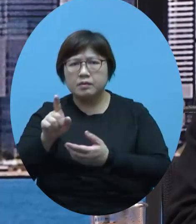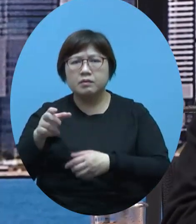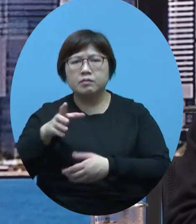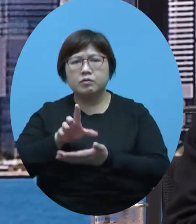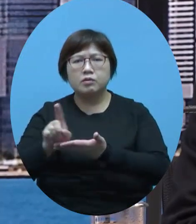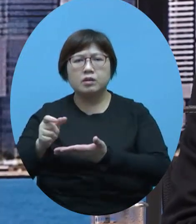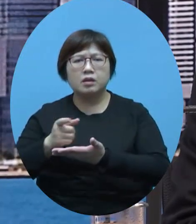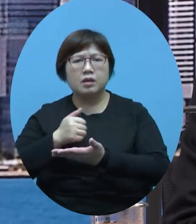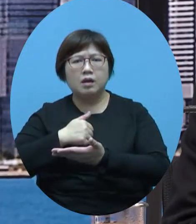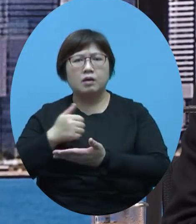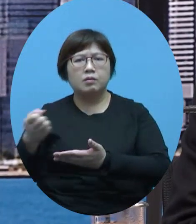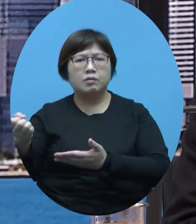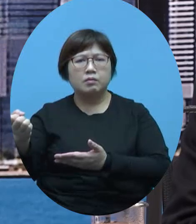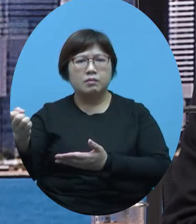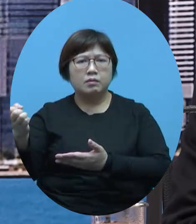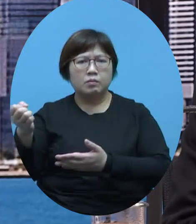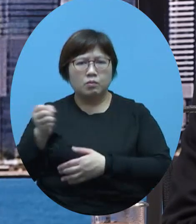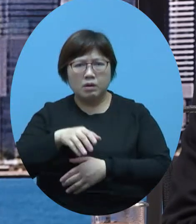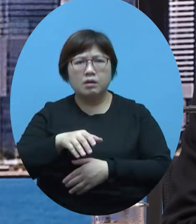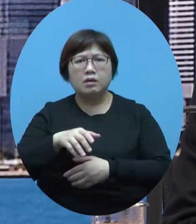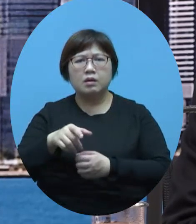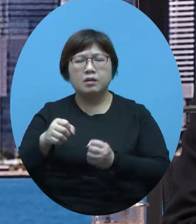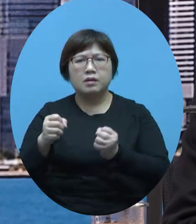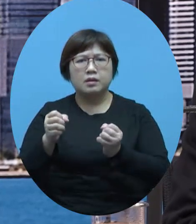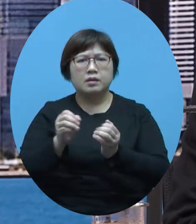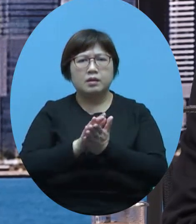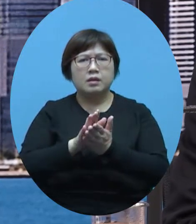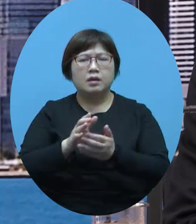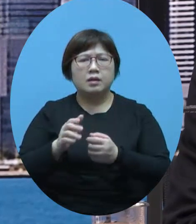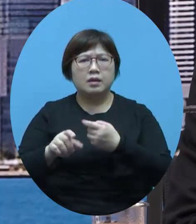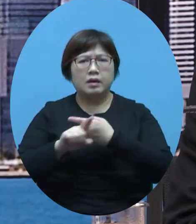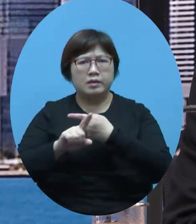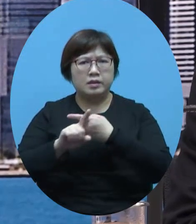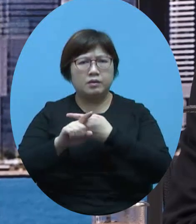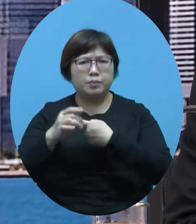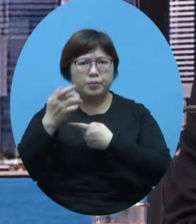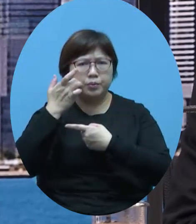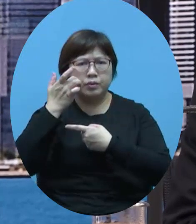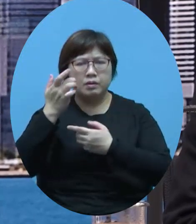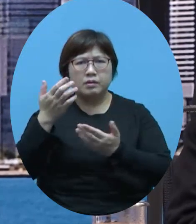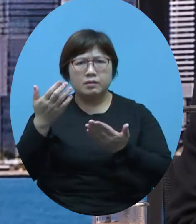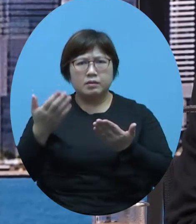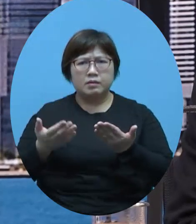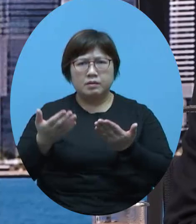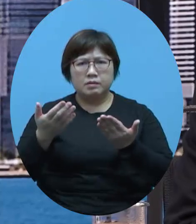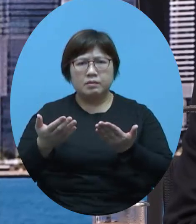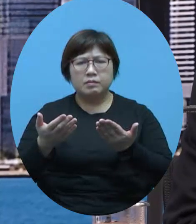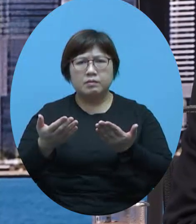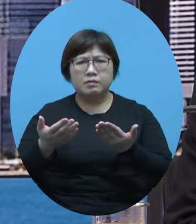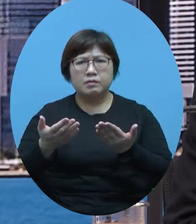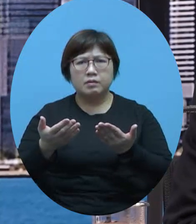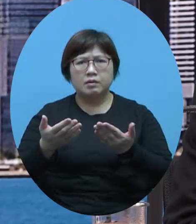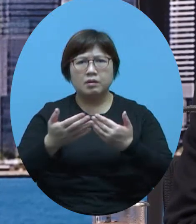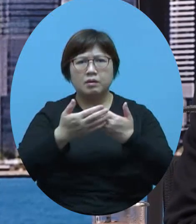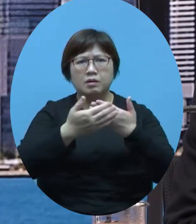個睇法咧就係話佢哋嗰個感染嗰個風險咧就目前嚟講咧都唔比一啲